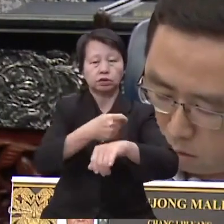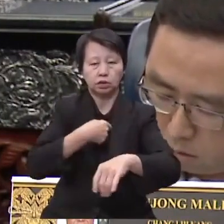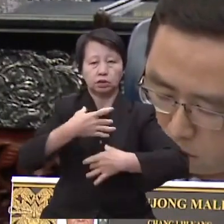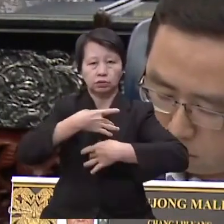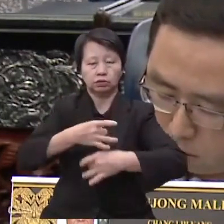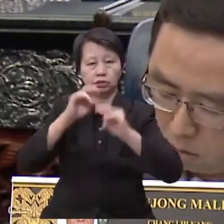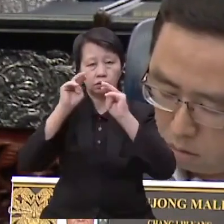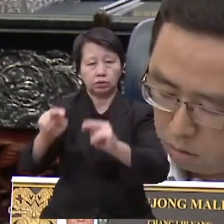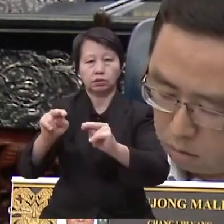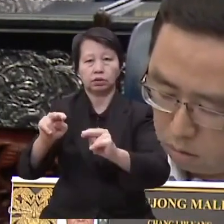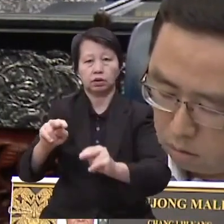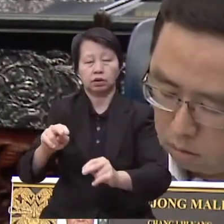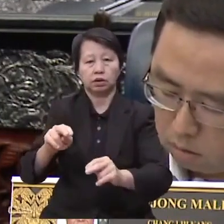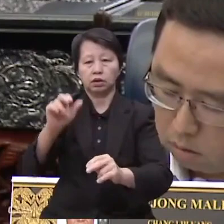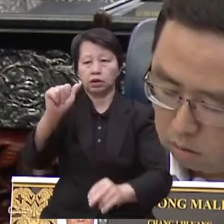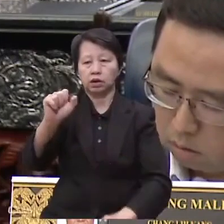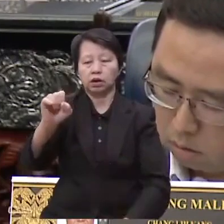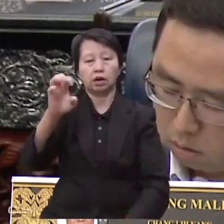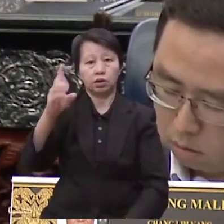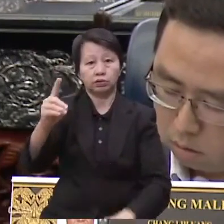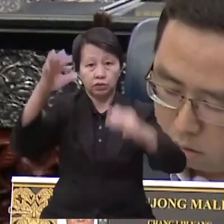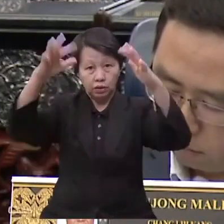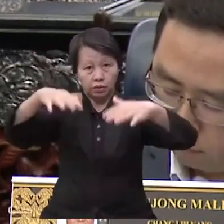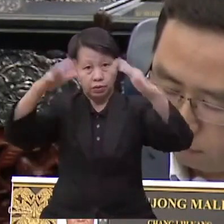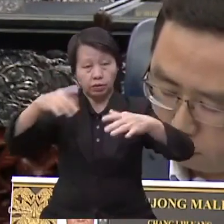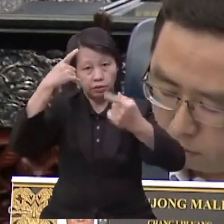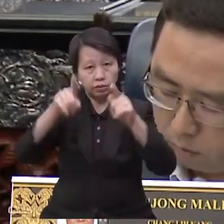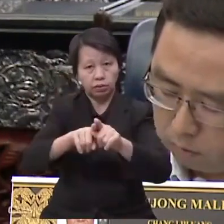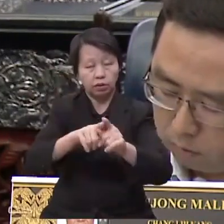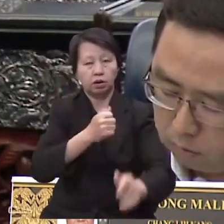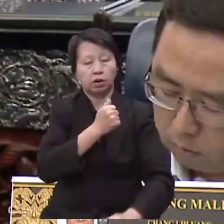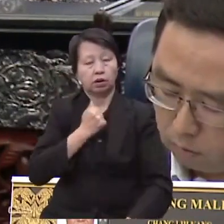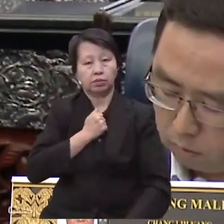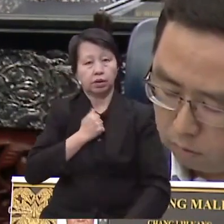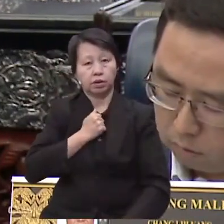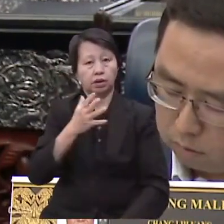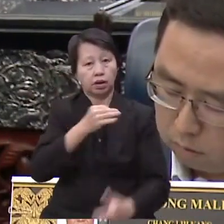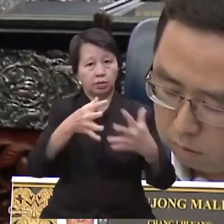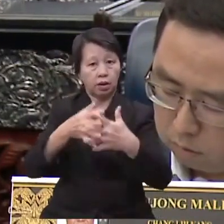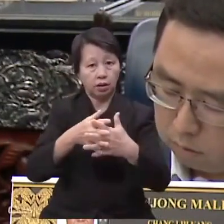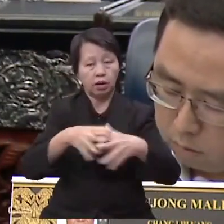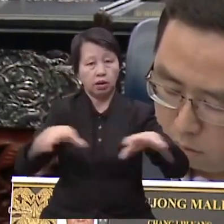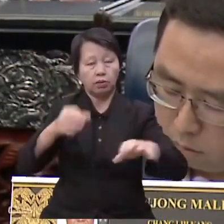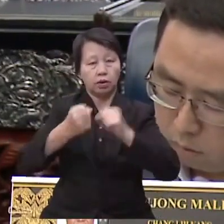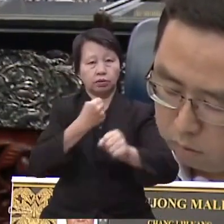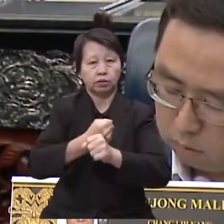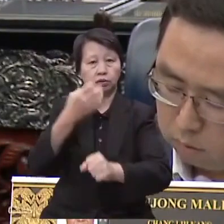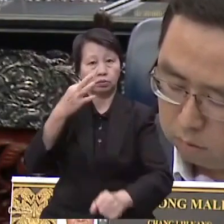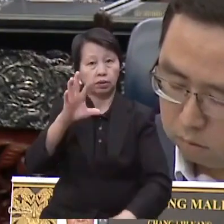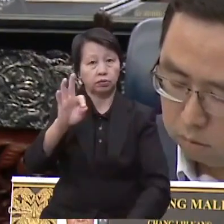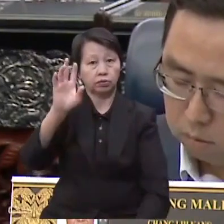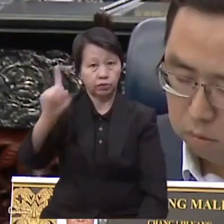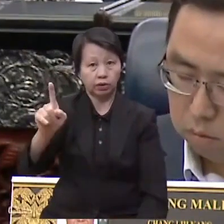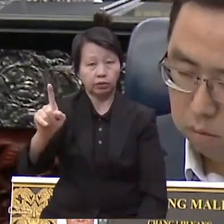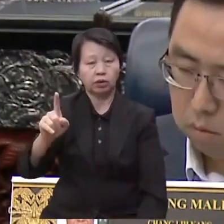suka melihat kepada the Aet Rain agreement antara Canada dan Amerika Syarikat yang dibuat pada tahun 1991